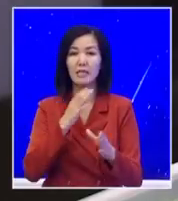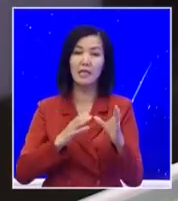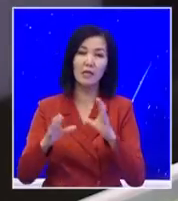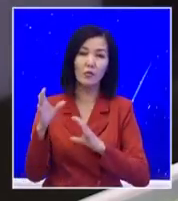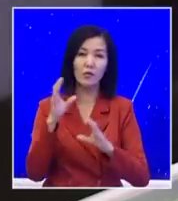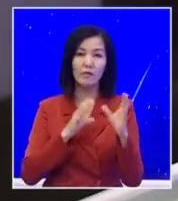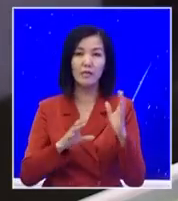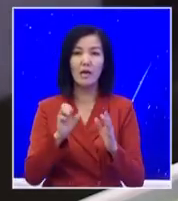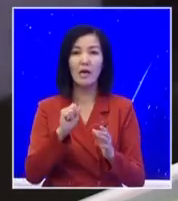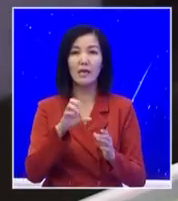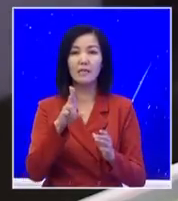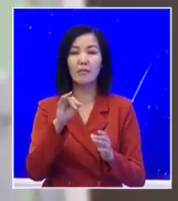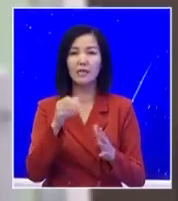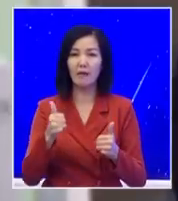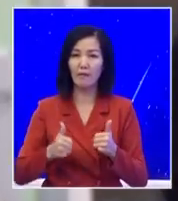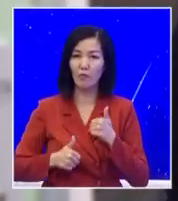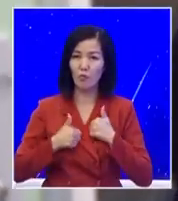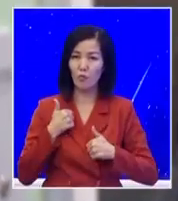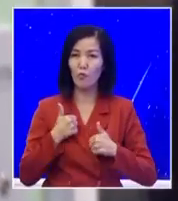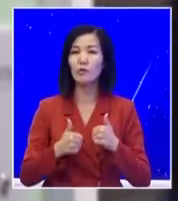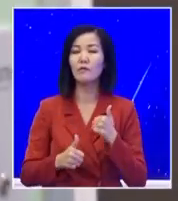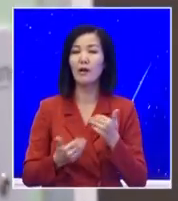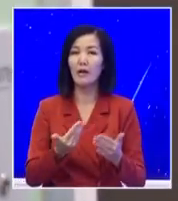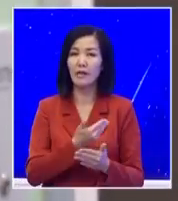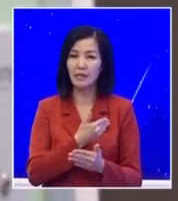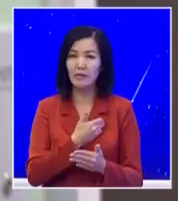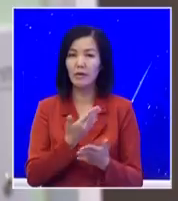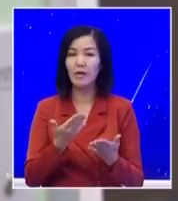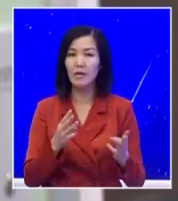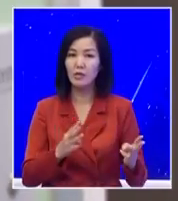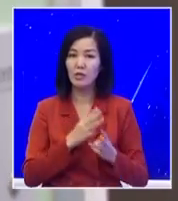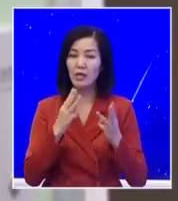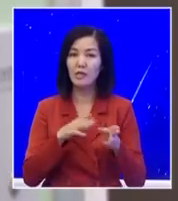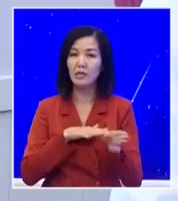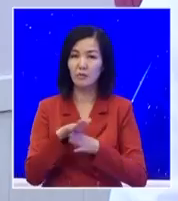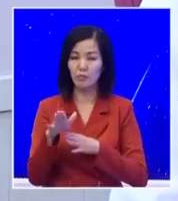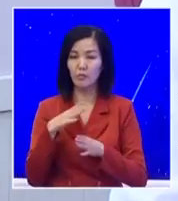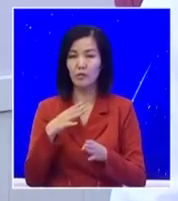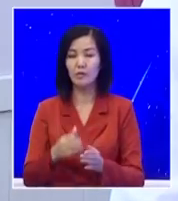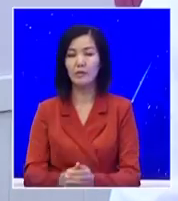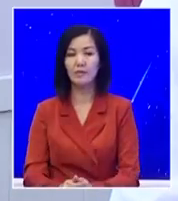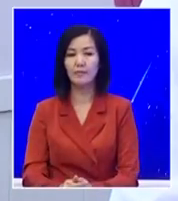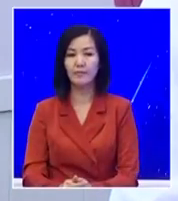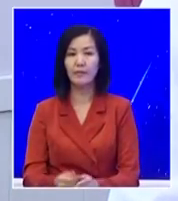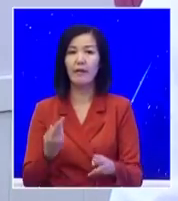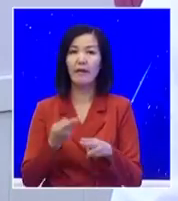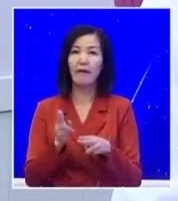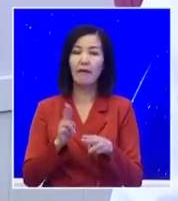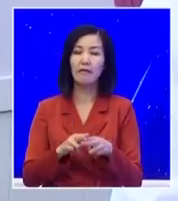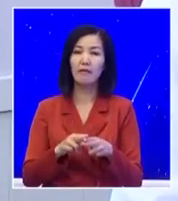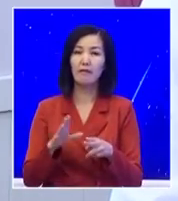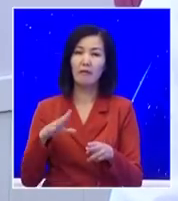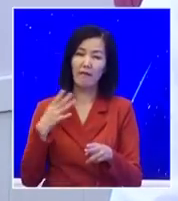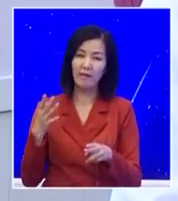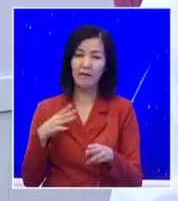Асфандияров и упорство. Уже 8 лет молодой хирург на страже здоровья населения. Это, наверное, одна из таких